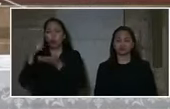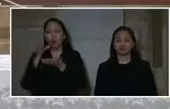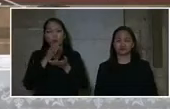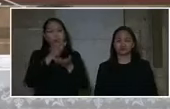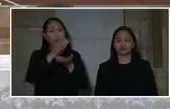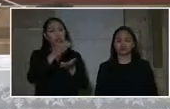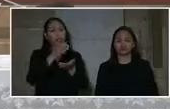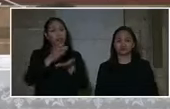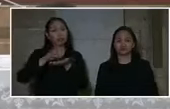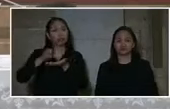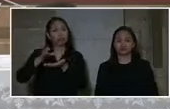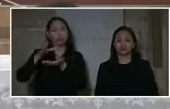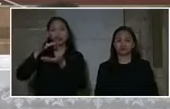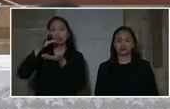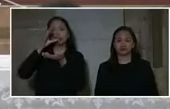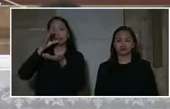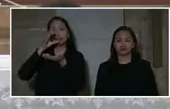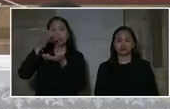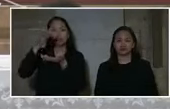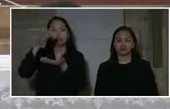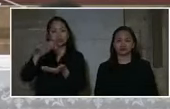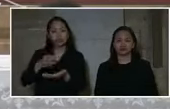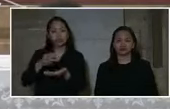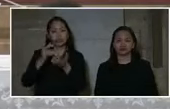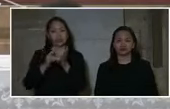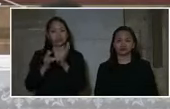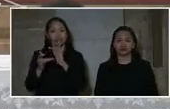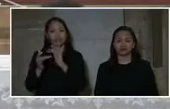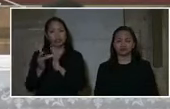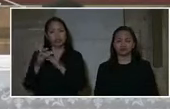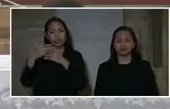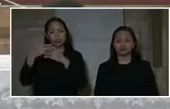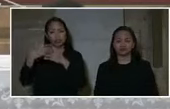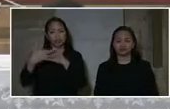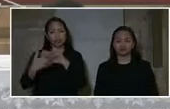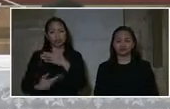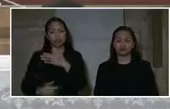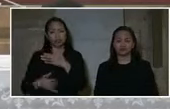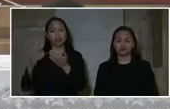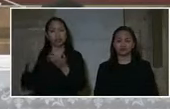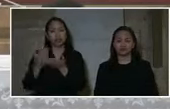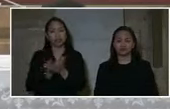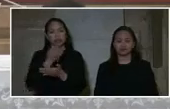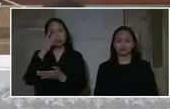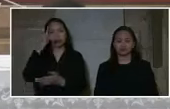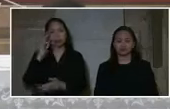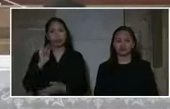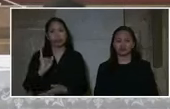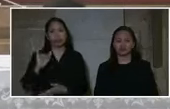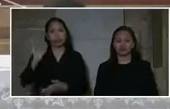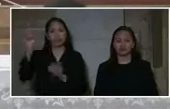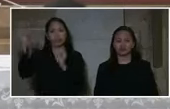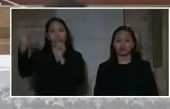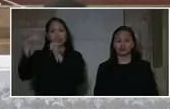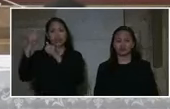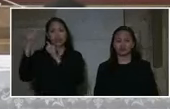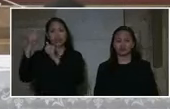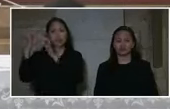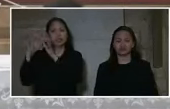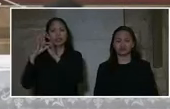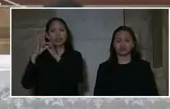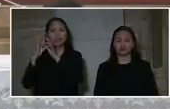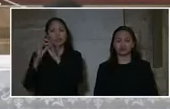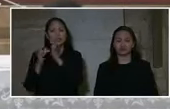ninyong lahat ito at inumin. Ito ang kalis ng aking dugo ng bago at walang hanggang tipan. Ang aking dugo